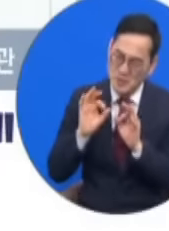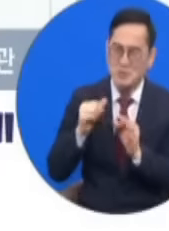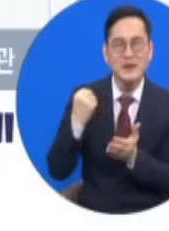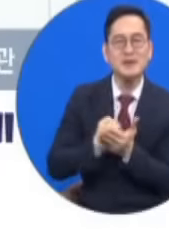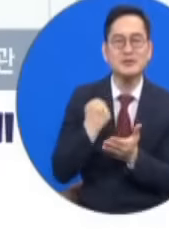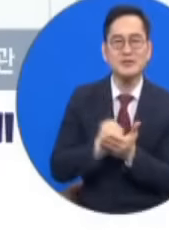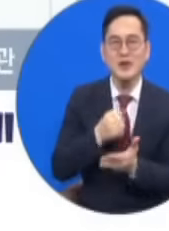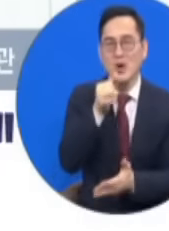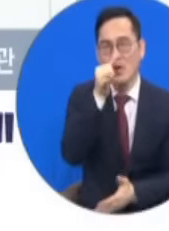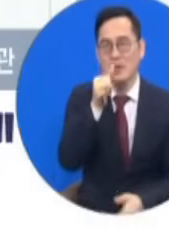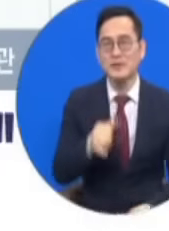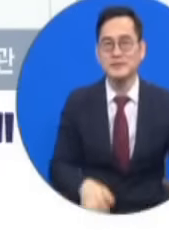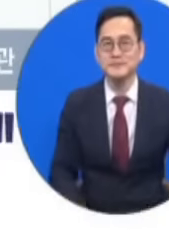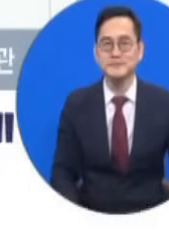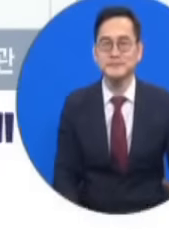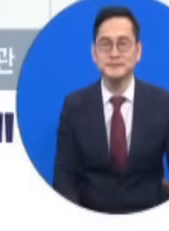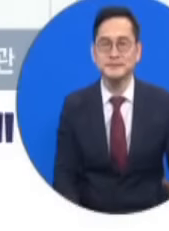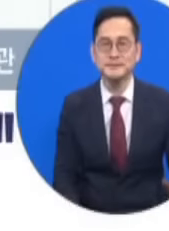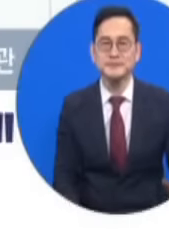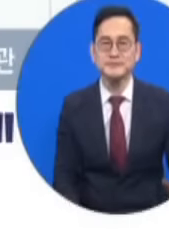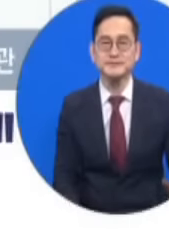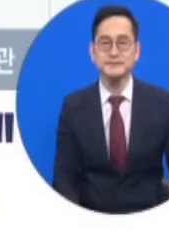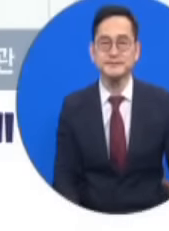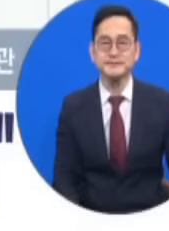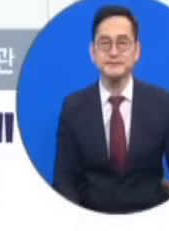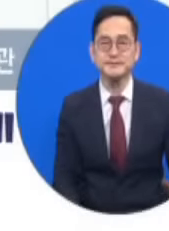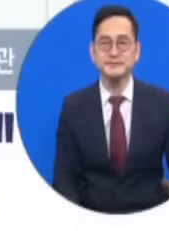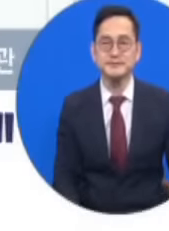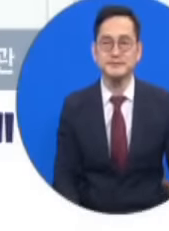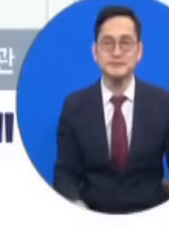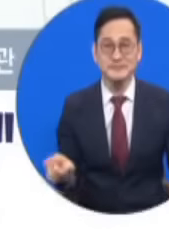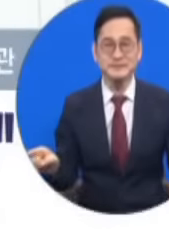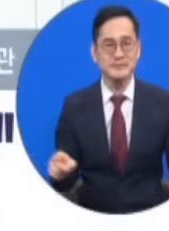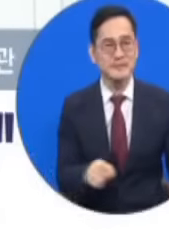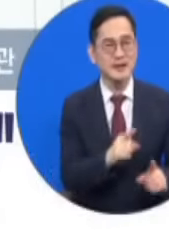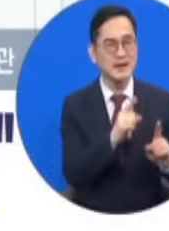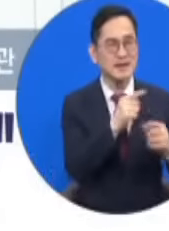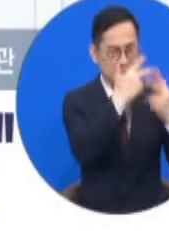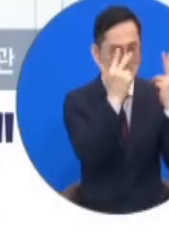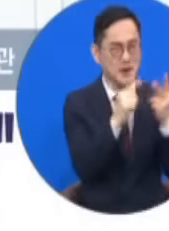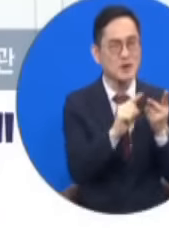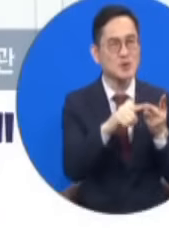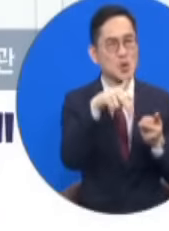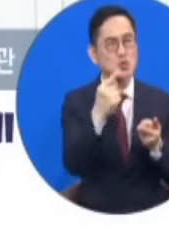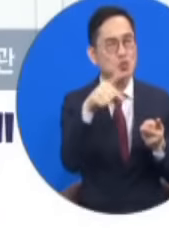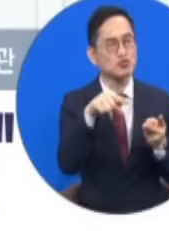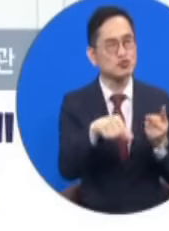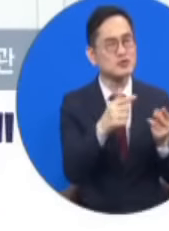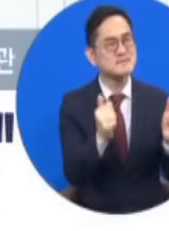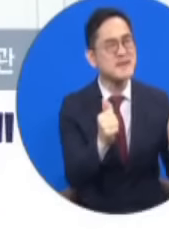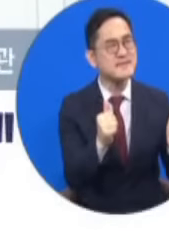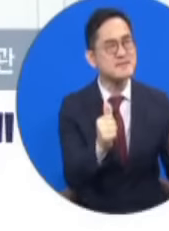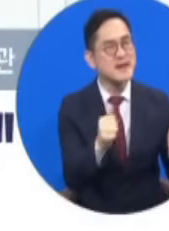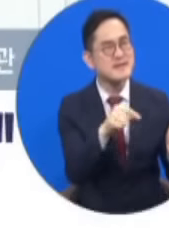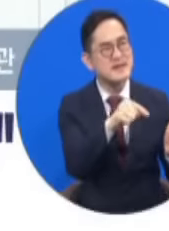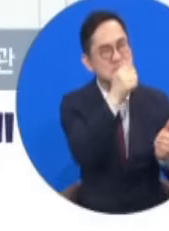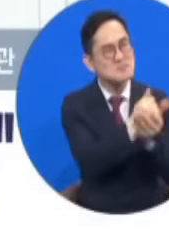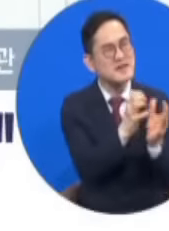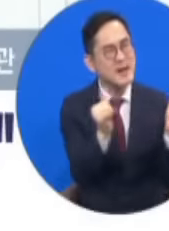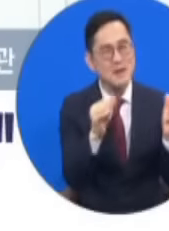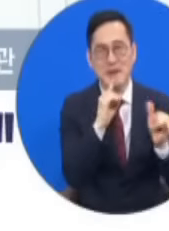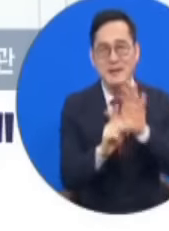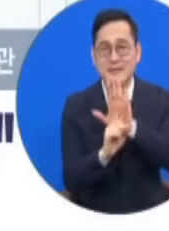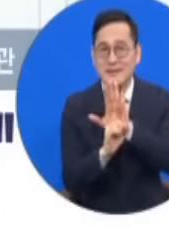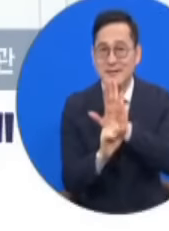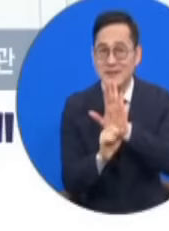뭐 객관적으로 볼 때 한동훈 비대위원장이 아까 저 인터뷰에서도 뭐 2조 심판, 범죄자 뭐 이렇게 이야기를 많이 했는데 지금 뭐 집권 여당